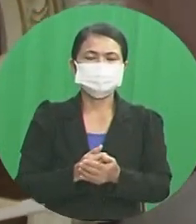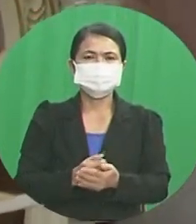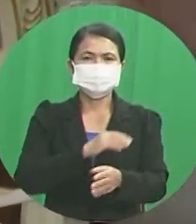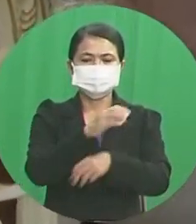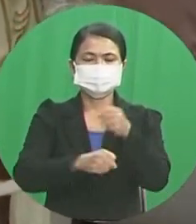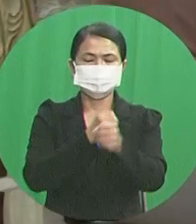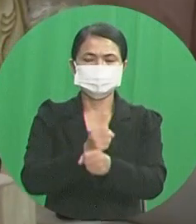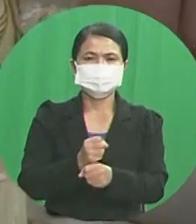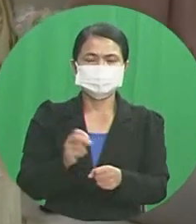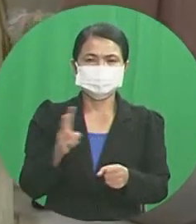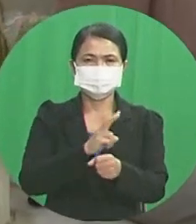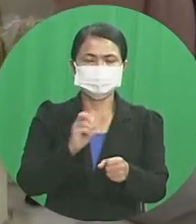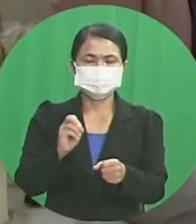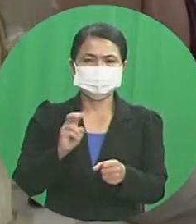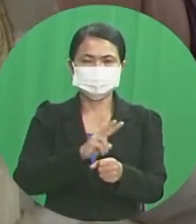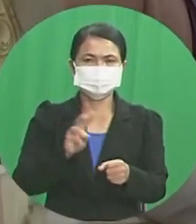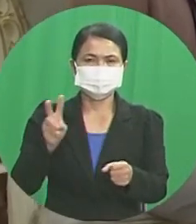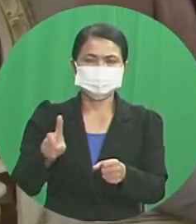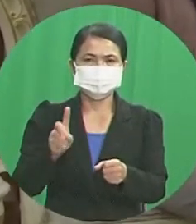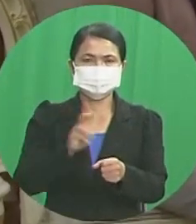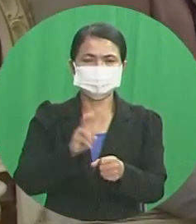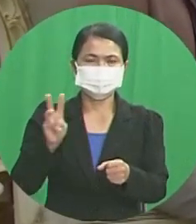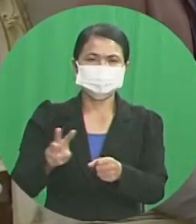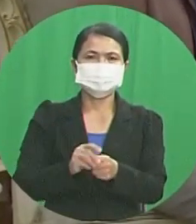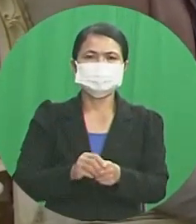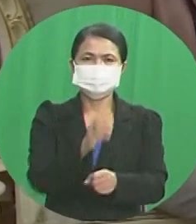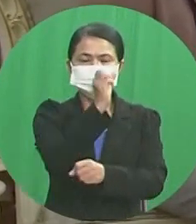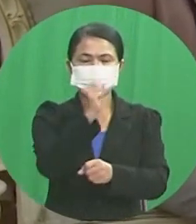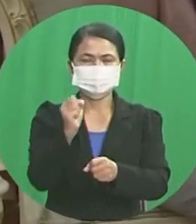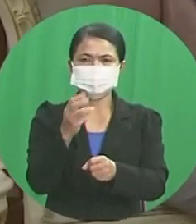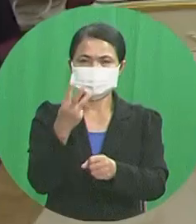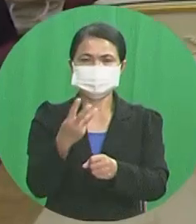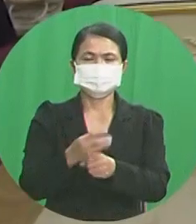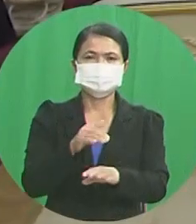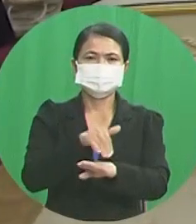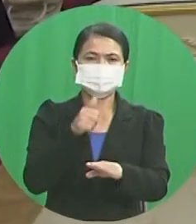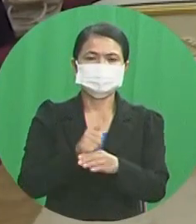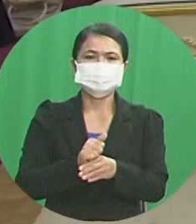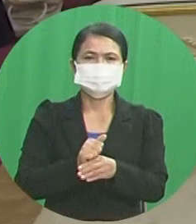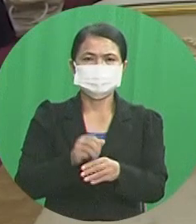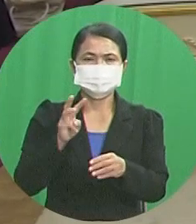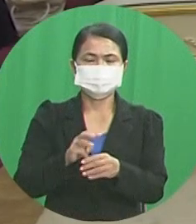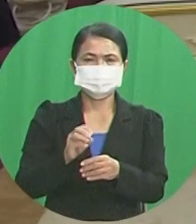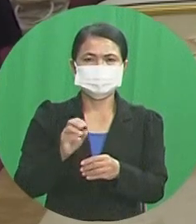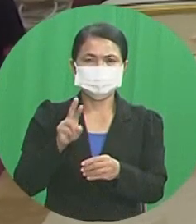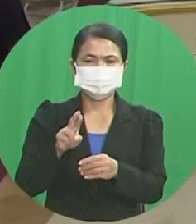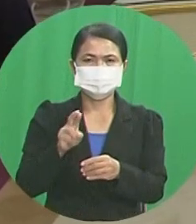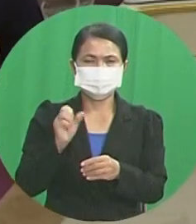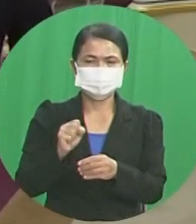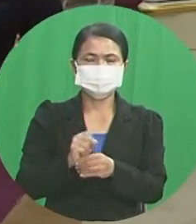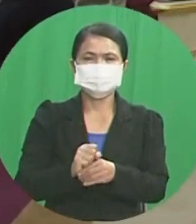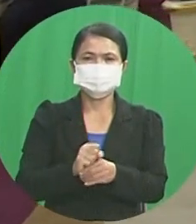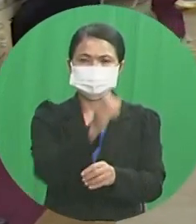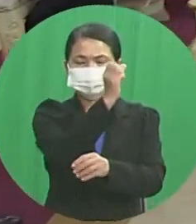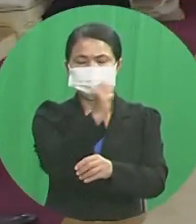ប់ឆ្នាំ2021-2023ដែលឈរលើសសរស្តម្ភ3ហៅថា 3OS គឺស